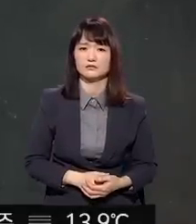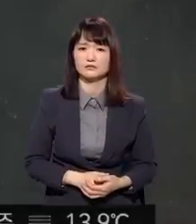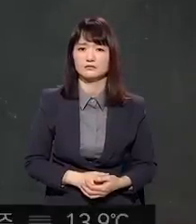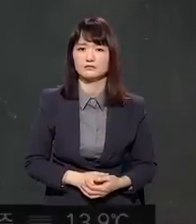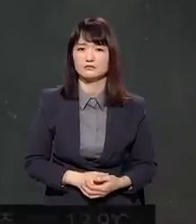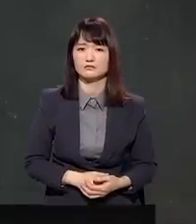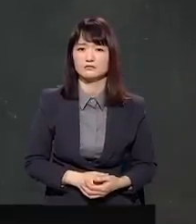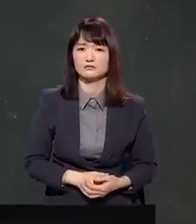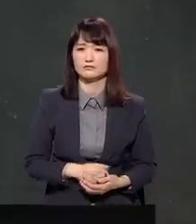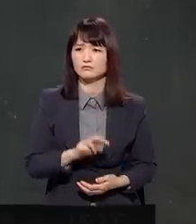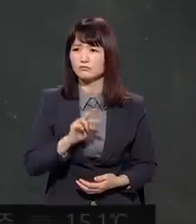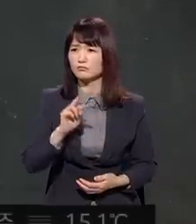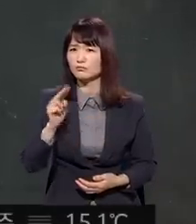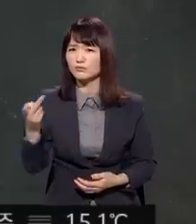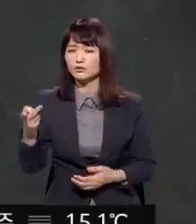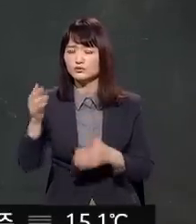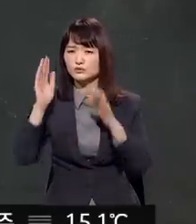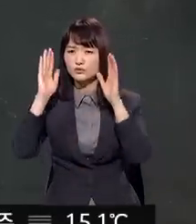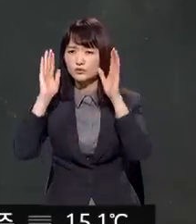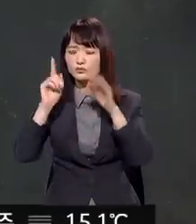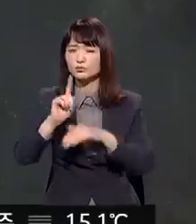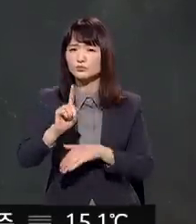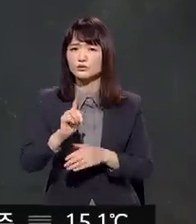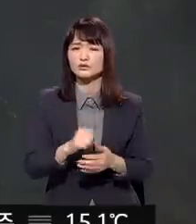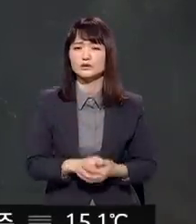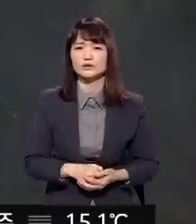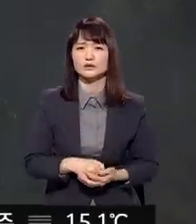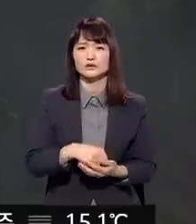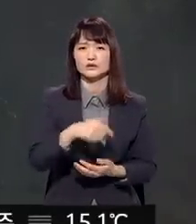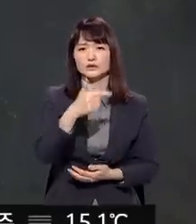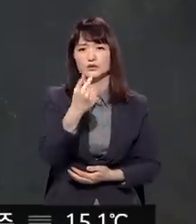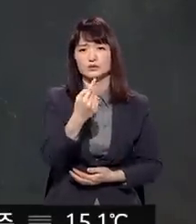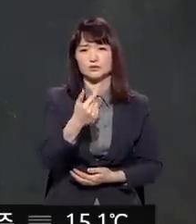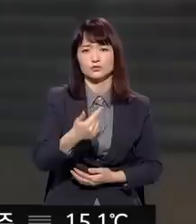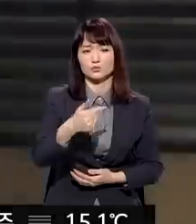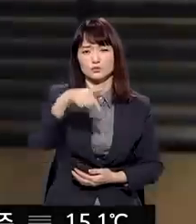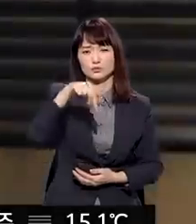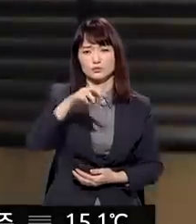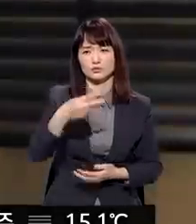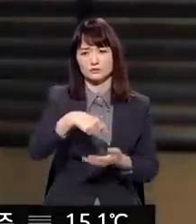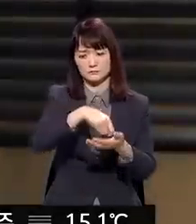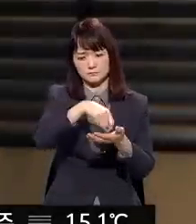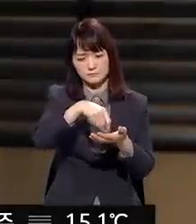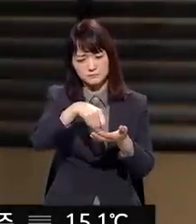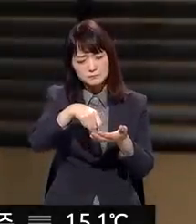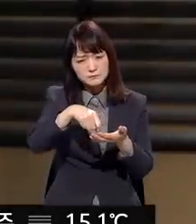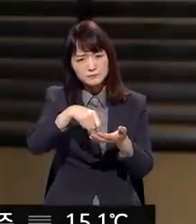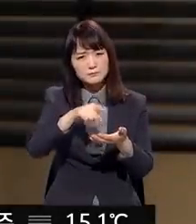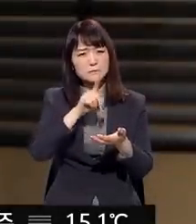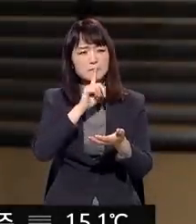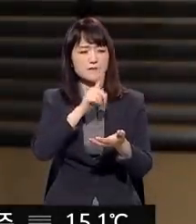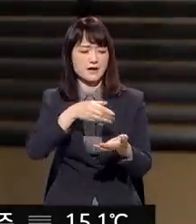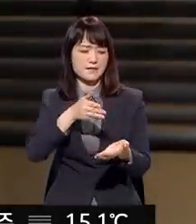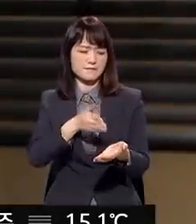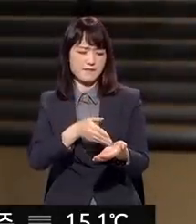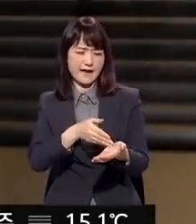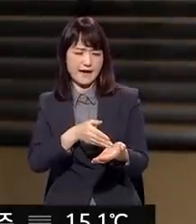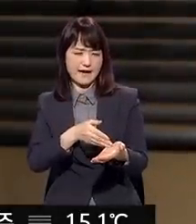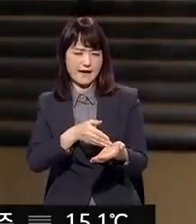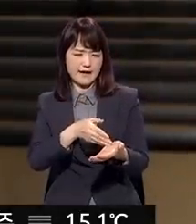변신 수업이 뭐예요? 자, 논술 교사인데요. 좀 말을 좀 잘했던 것 같아요. 변신